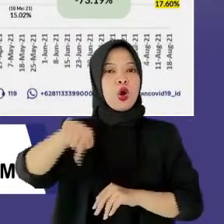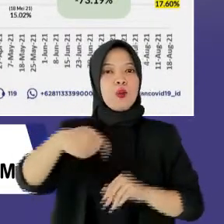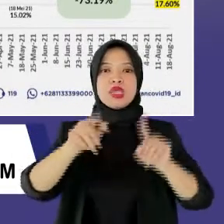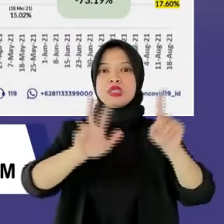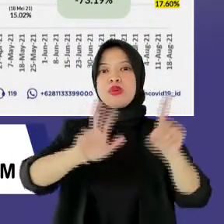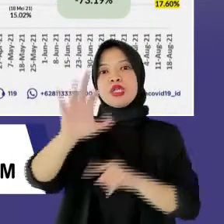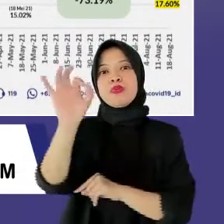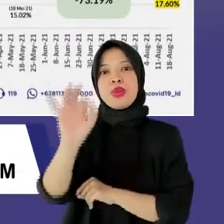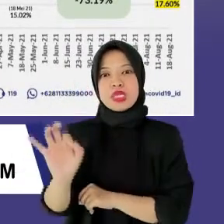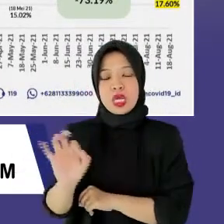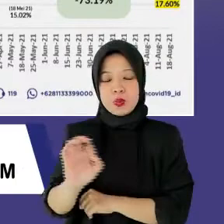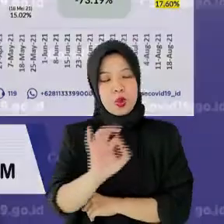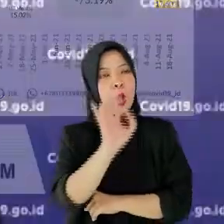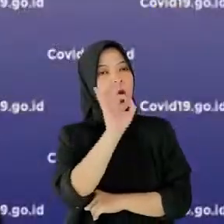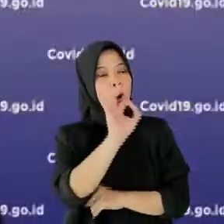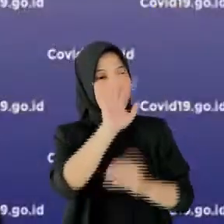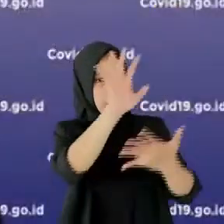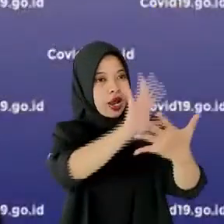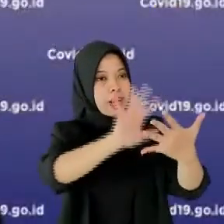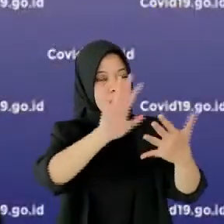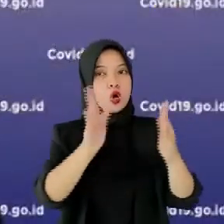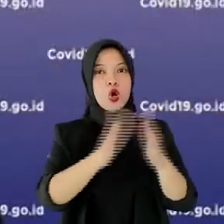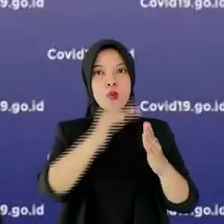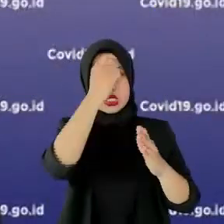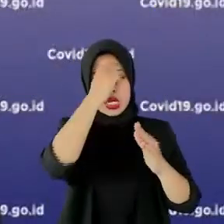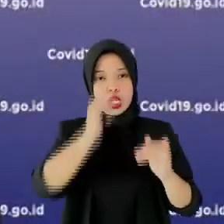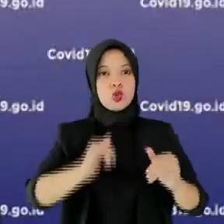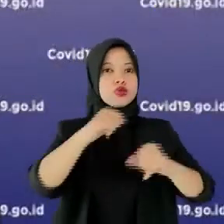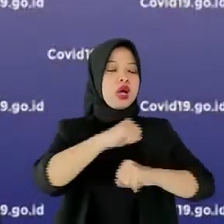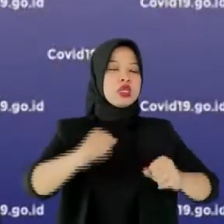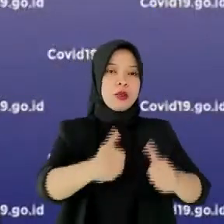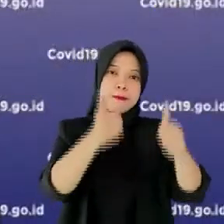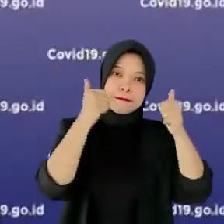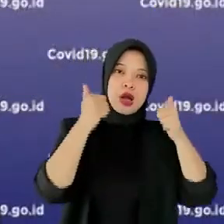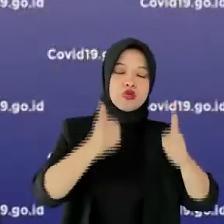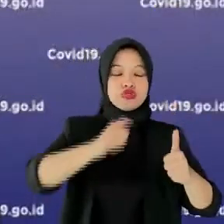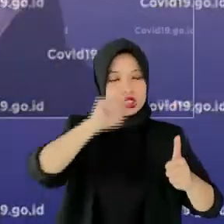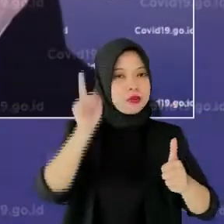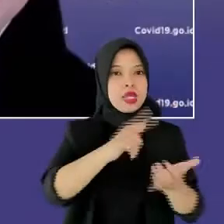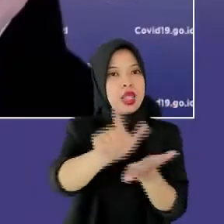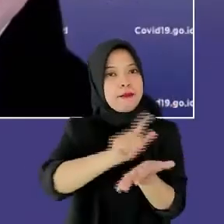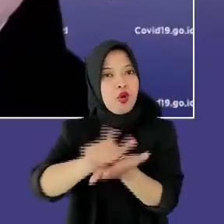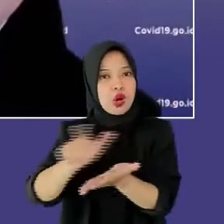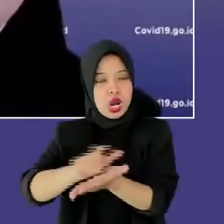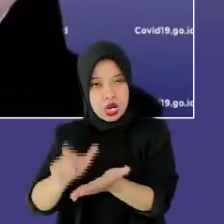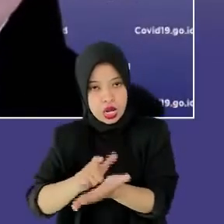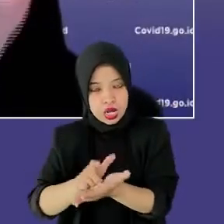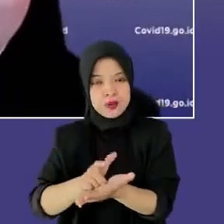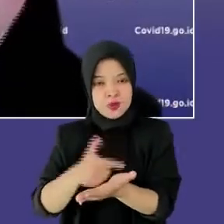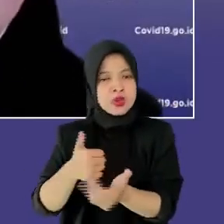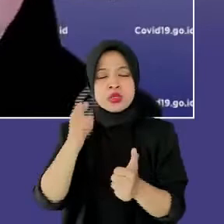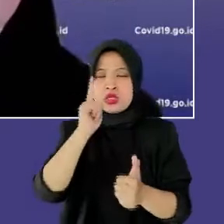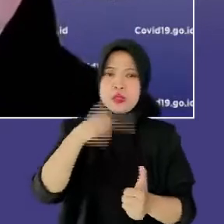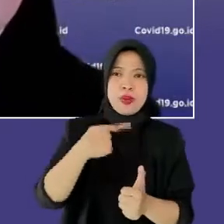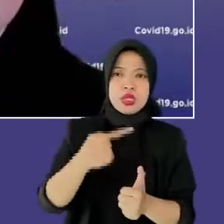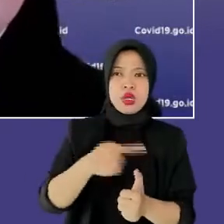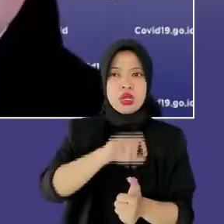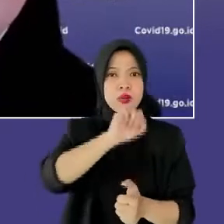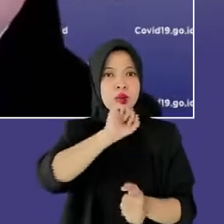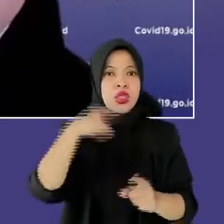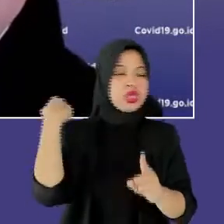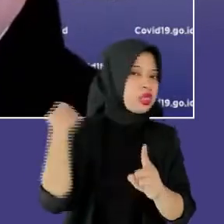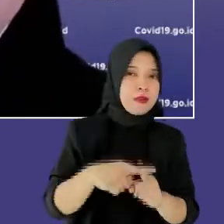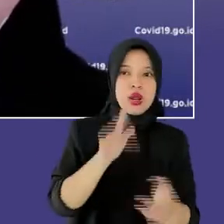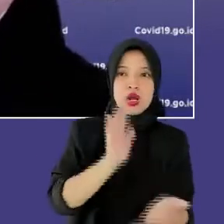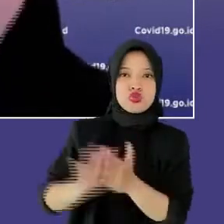73,19%. Oke, ini gambarnya di RSDC ini memang bagus sekali ya. Ini dia cepat juga kemudian pergerakannya. Jadi begitu kita kasih